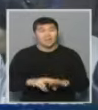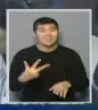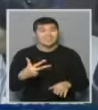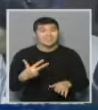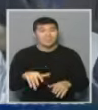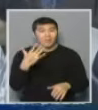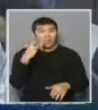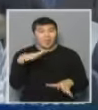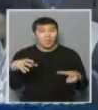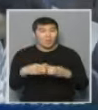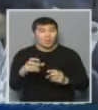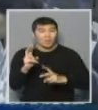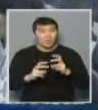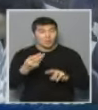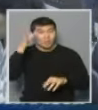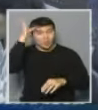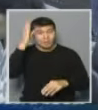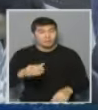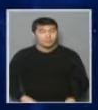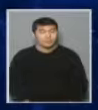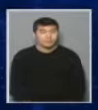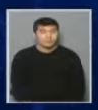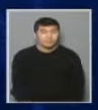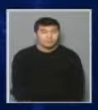30 зарубежными организациями образования.